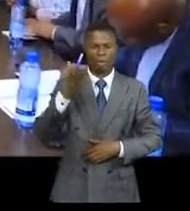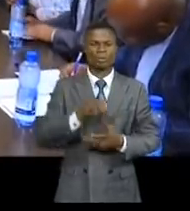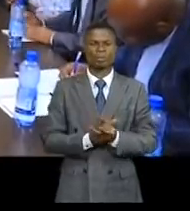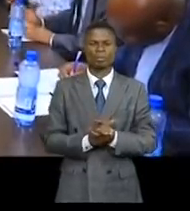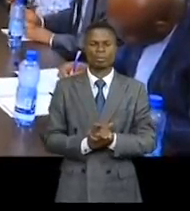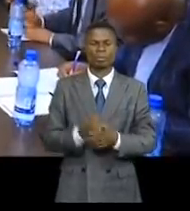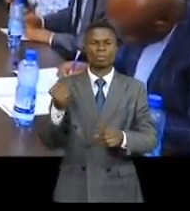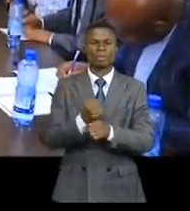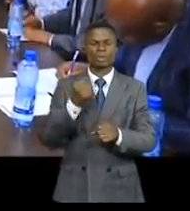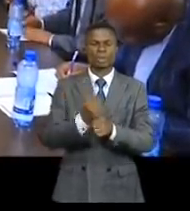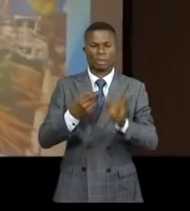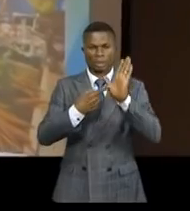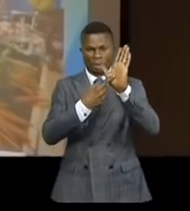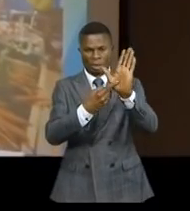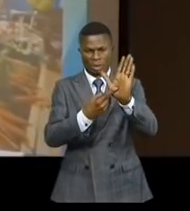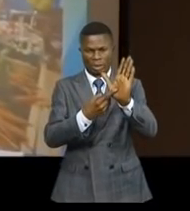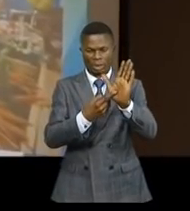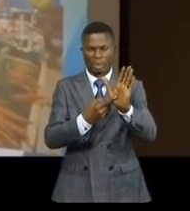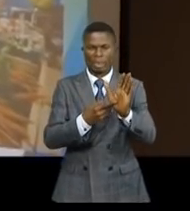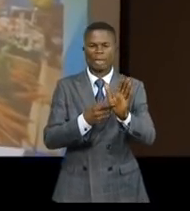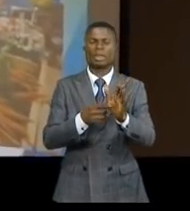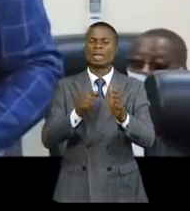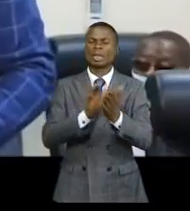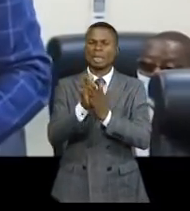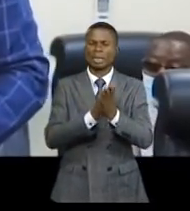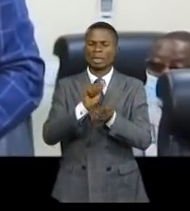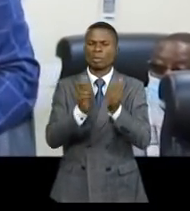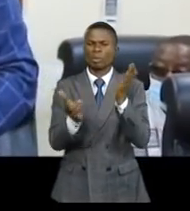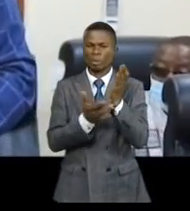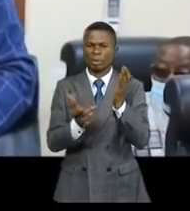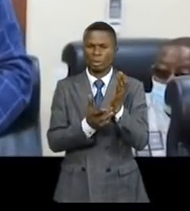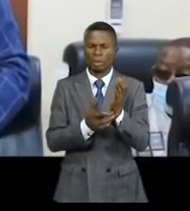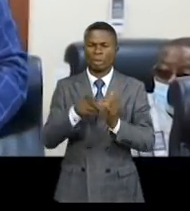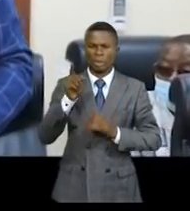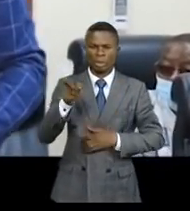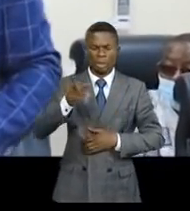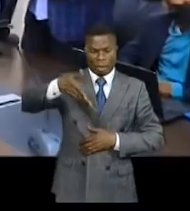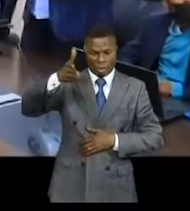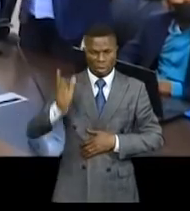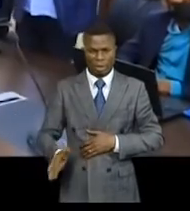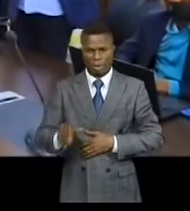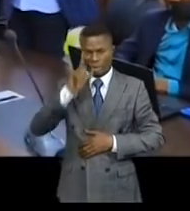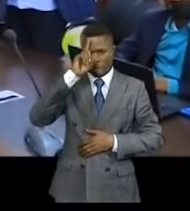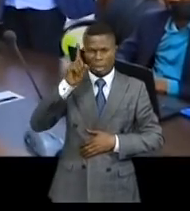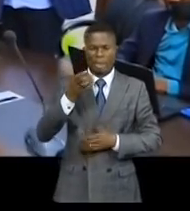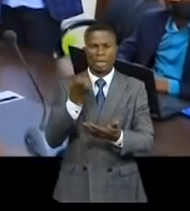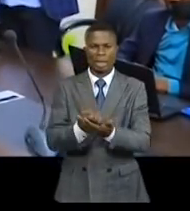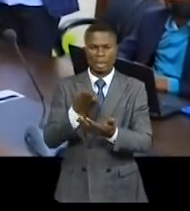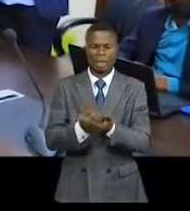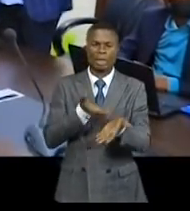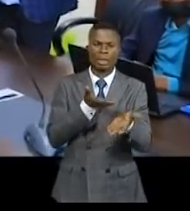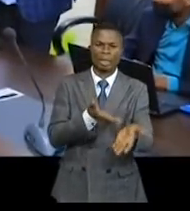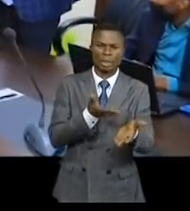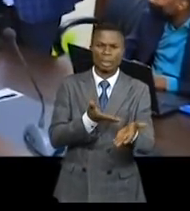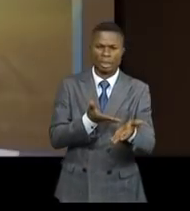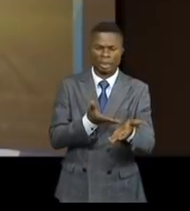Cette séance de présentation, essentiellement technique, effectuée par Al Kitenge, expert en intelligence économique, a permis de